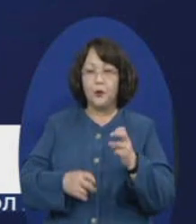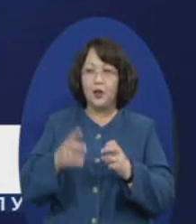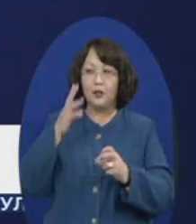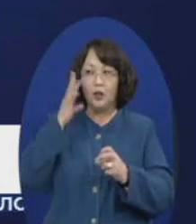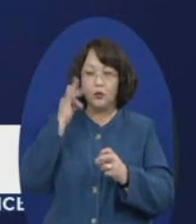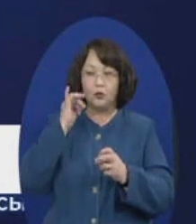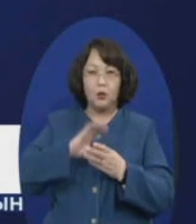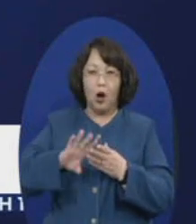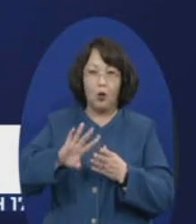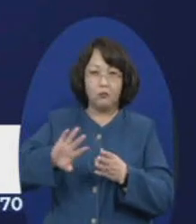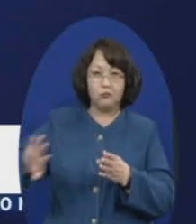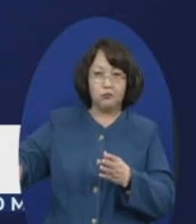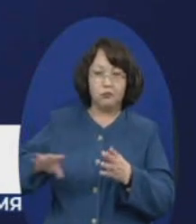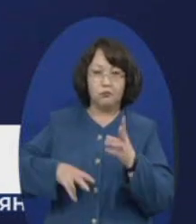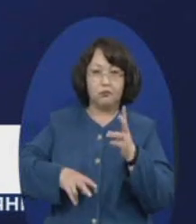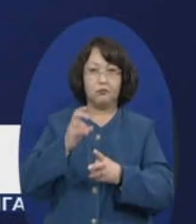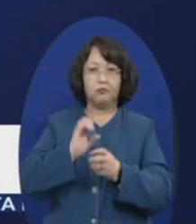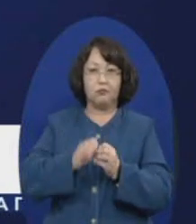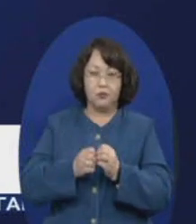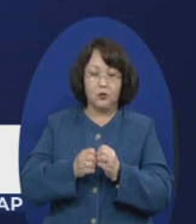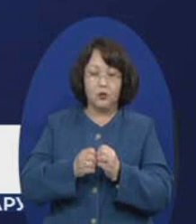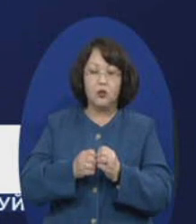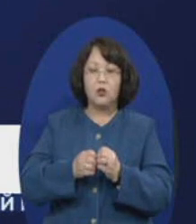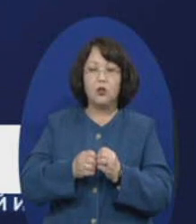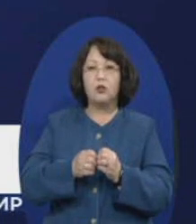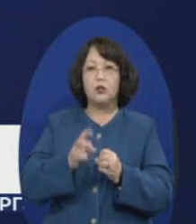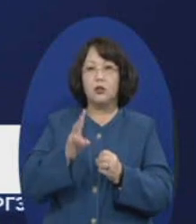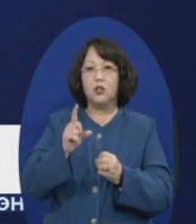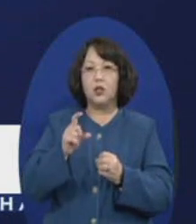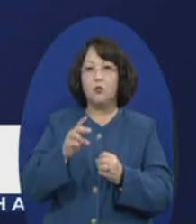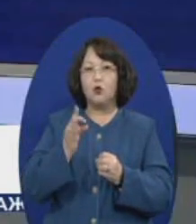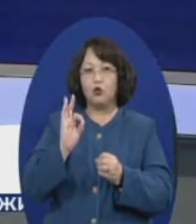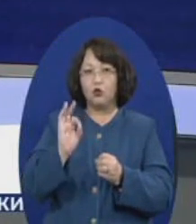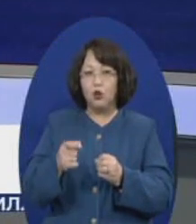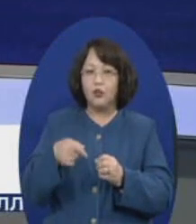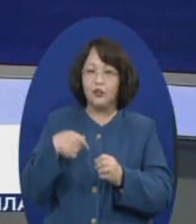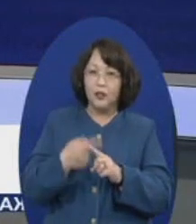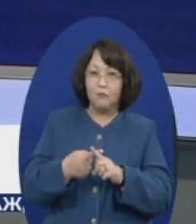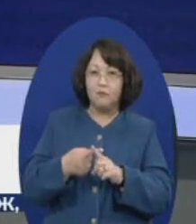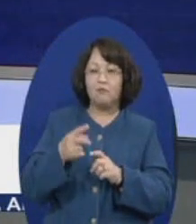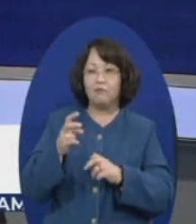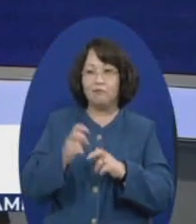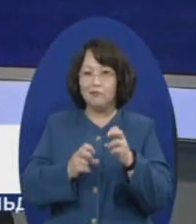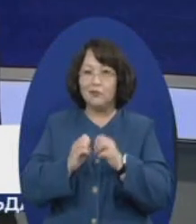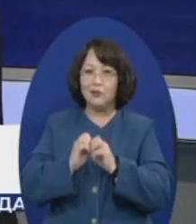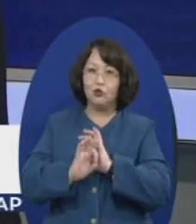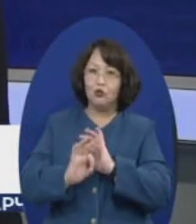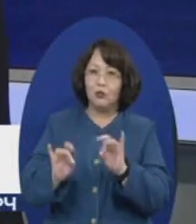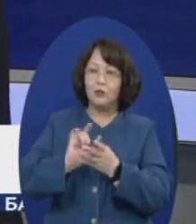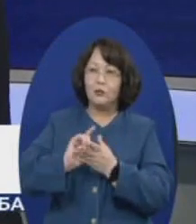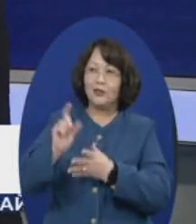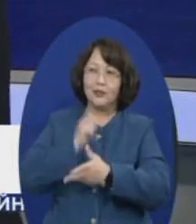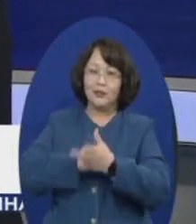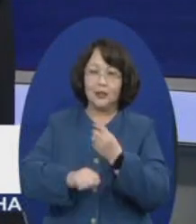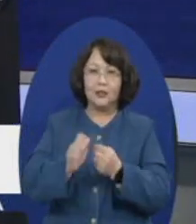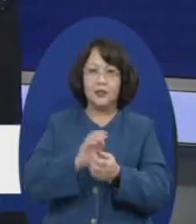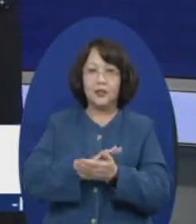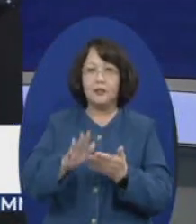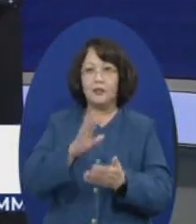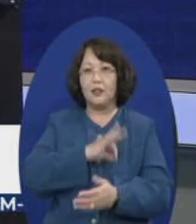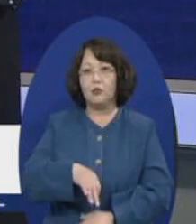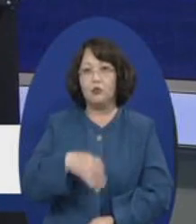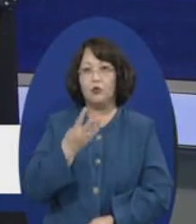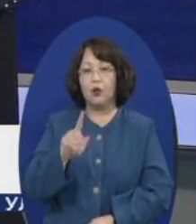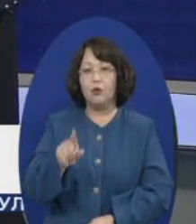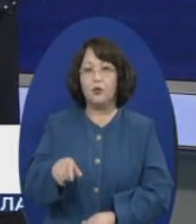гэсэн үг. За, мөн төмрийн өдрийн нэмэн үртэг шингээж экспортлох юм боломжийг бүрдүүлнэ. За, үүний одоо цэвэр ашиг нь ойролцоогоор